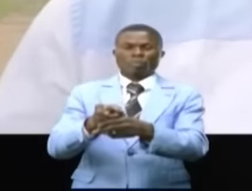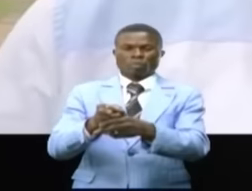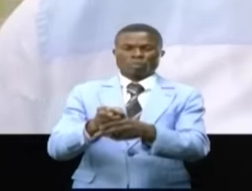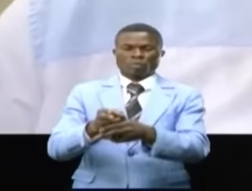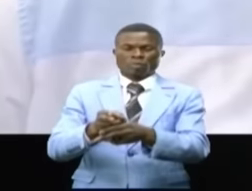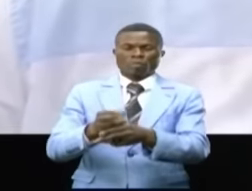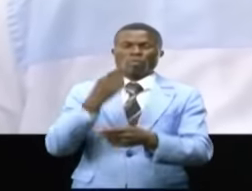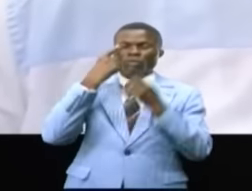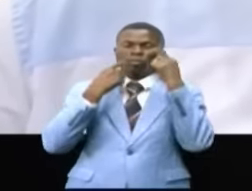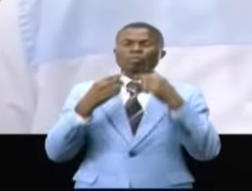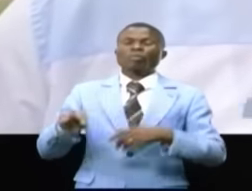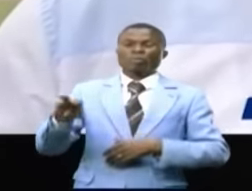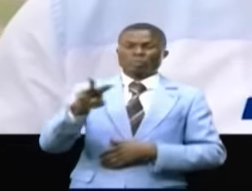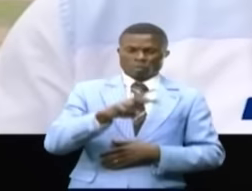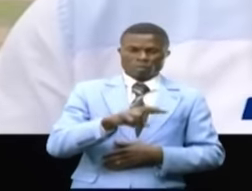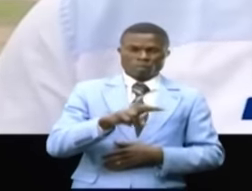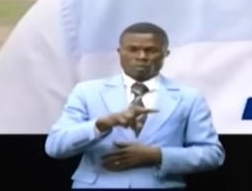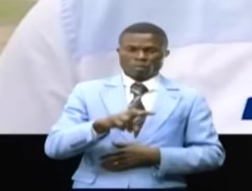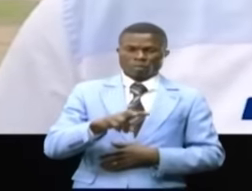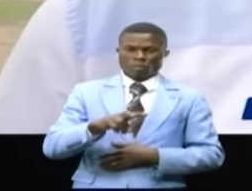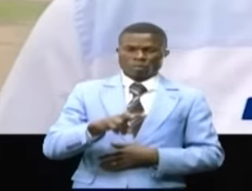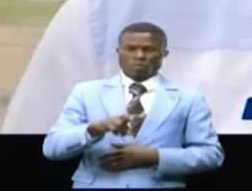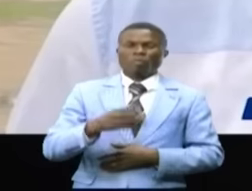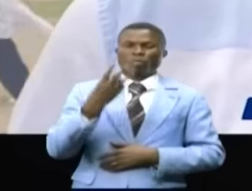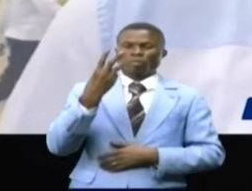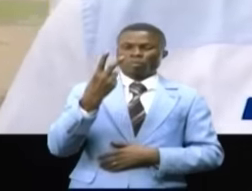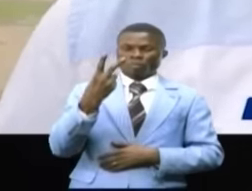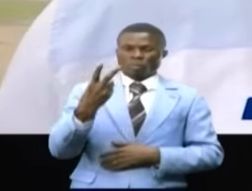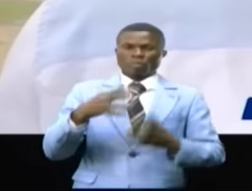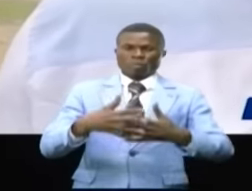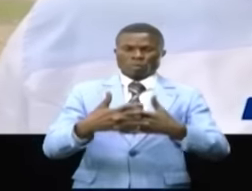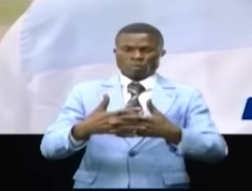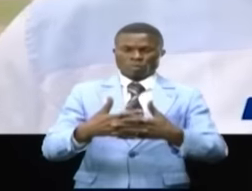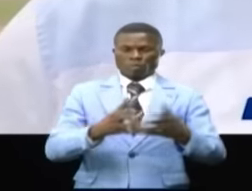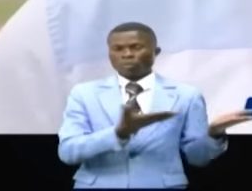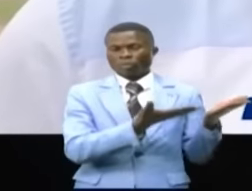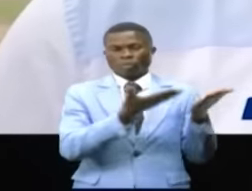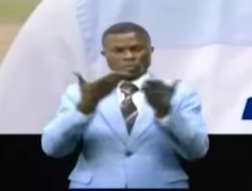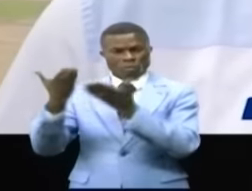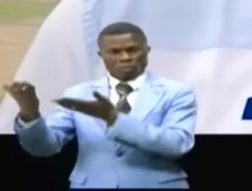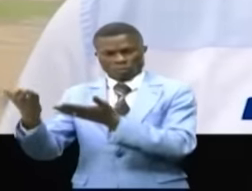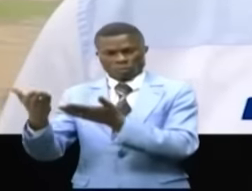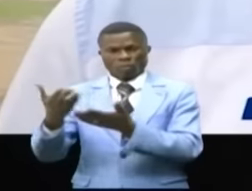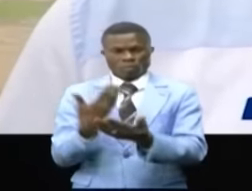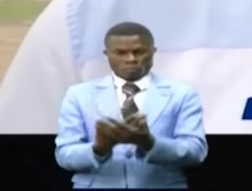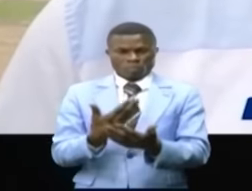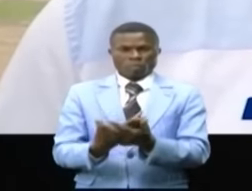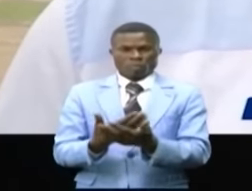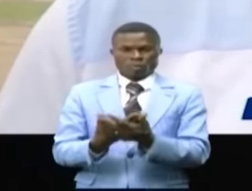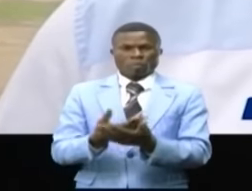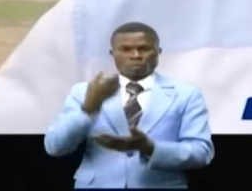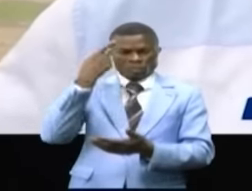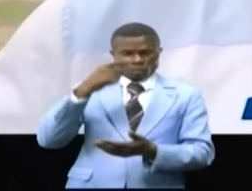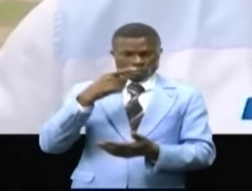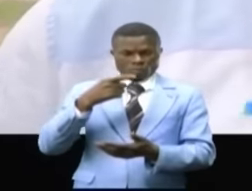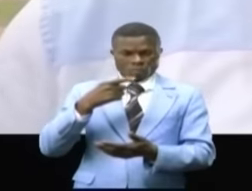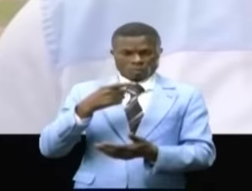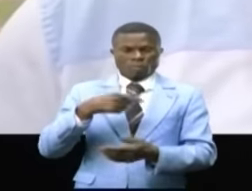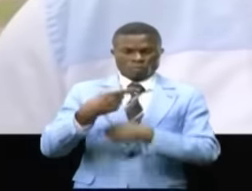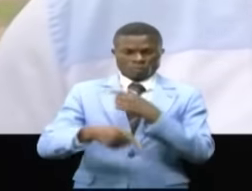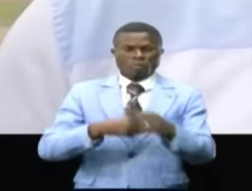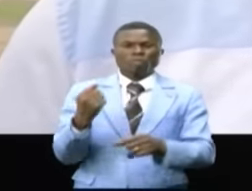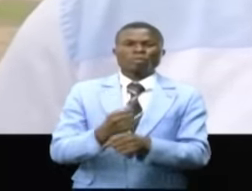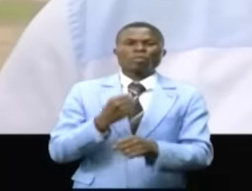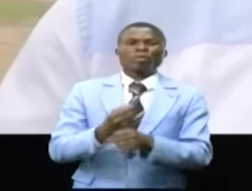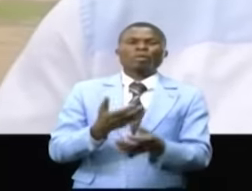vos cris d'alarme. Les deux moteurs vont donc être acheminés in situ pour être mis en